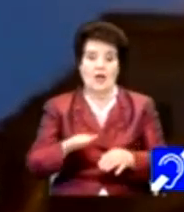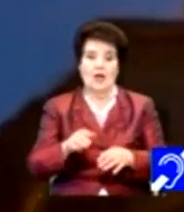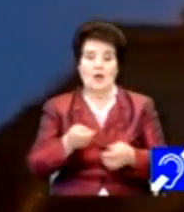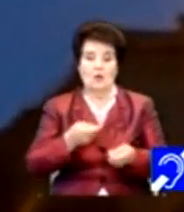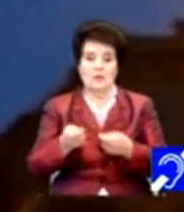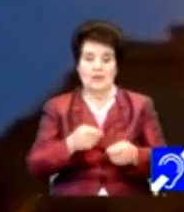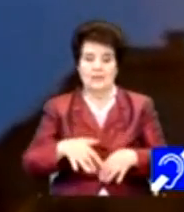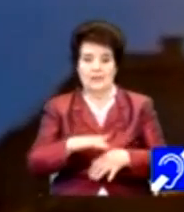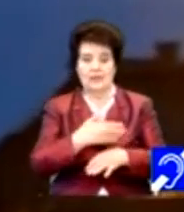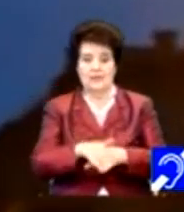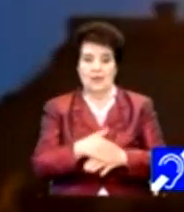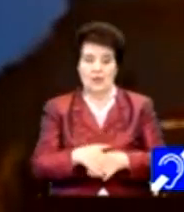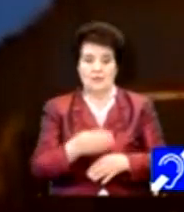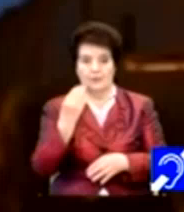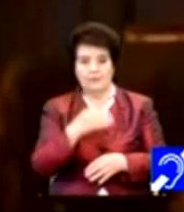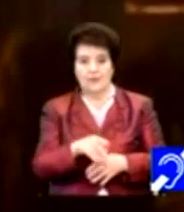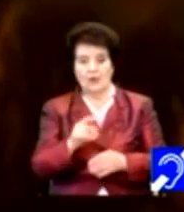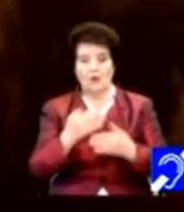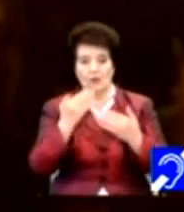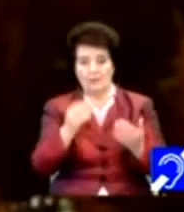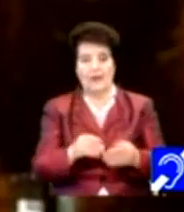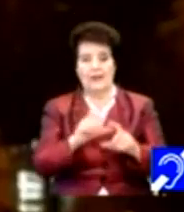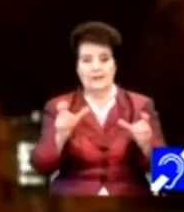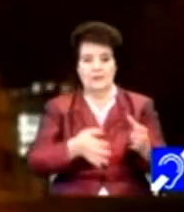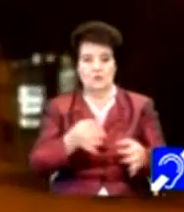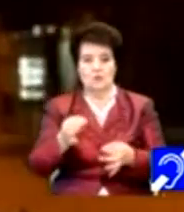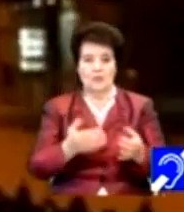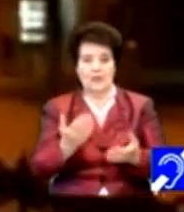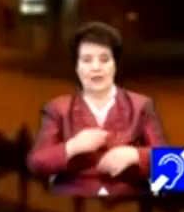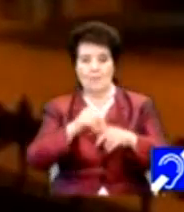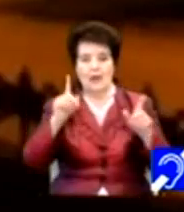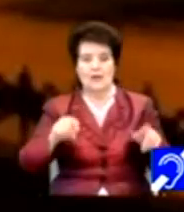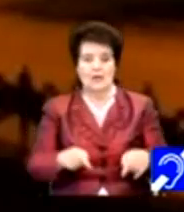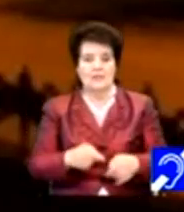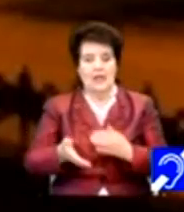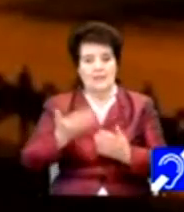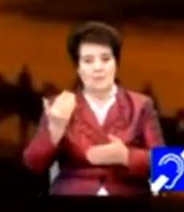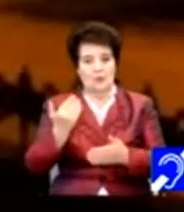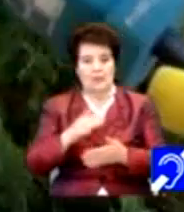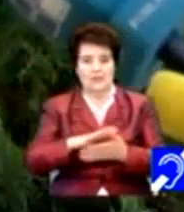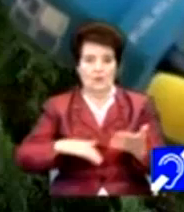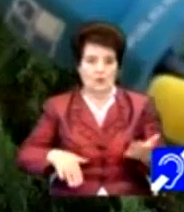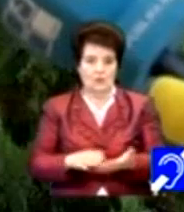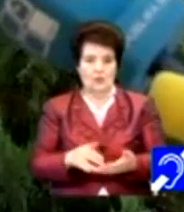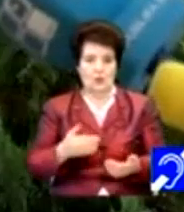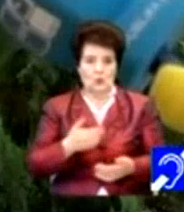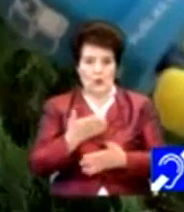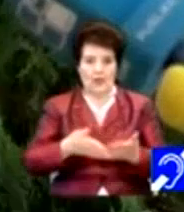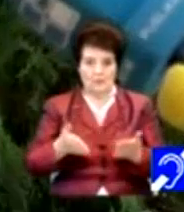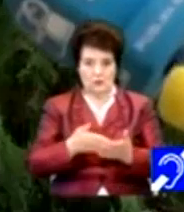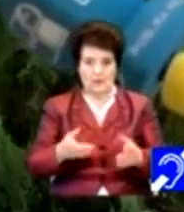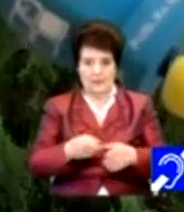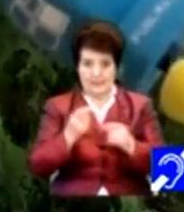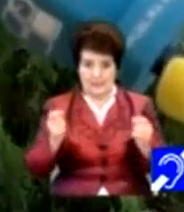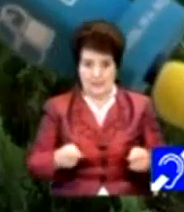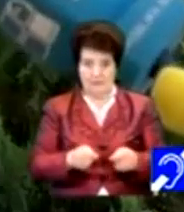îmbunătățirea publicității stradale și amenință că vor apela la instanțele de judecată dacă panourile vor fi demontate în continuare. Noi suntem absolut deschiși